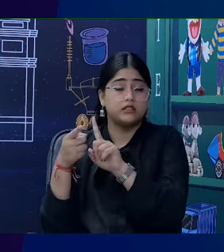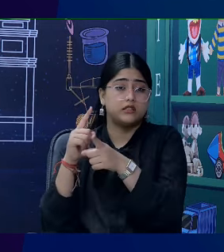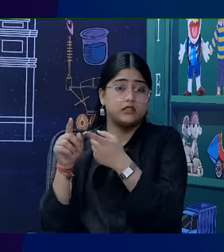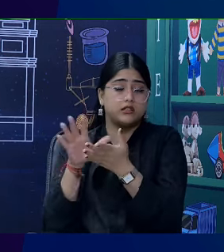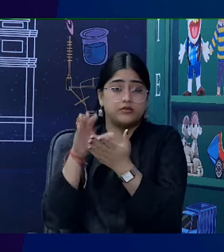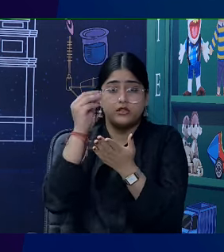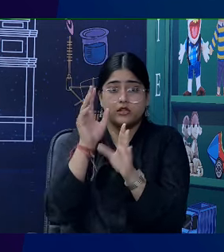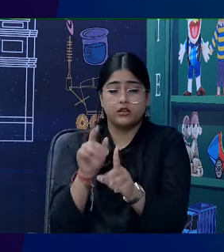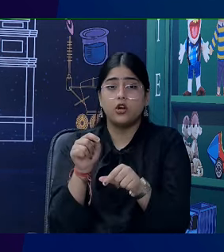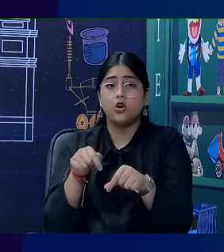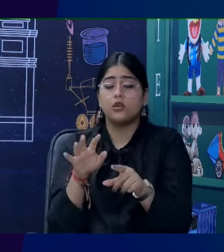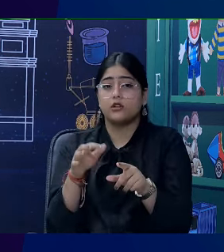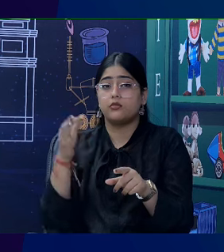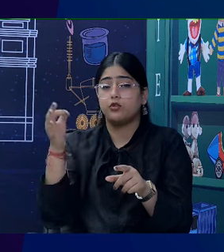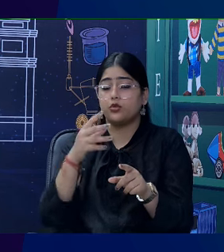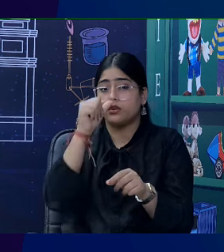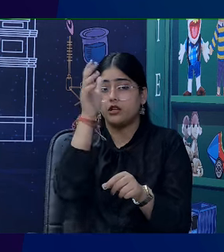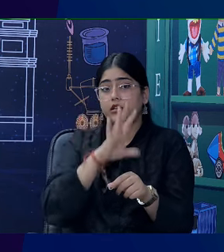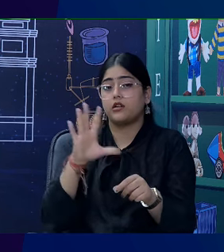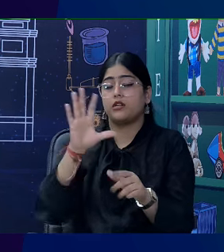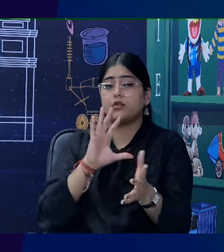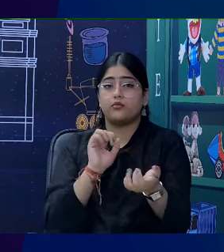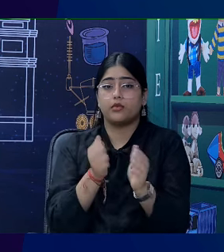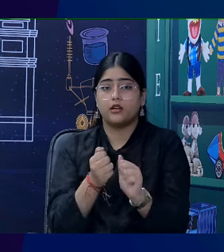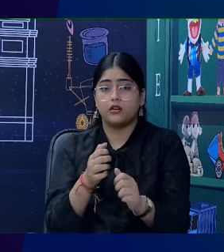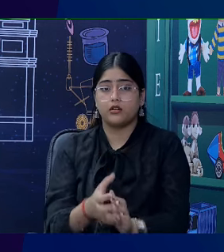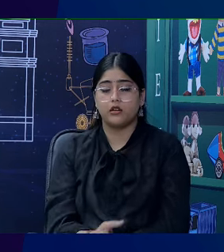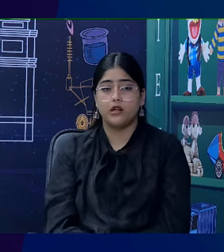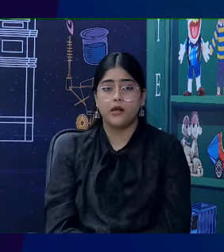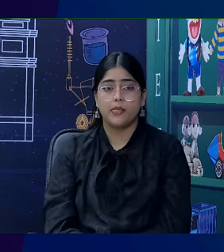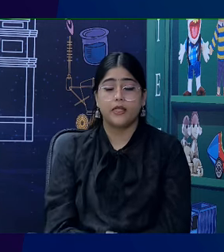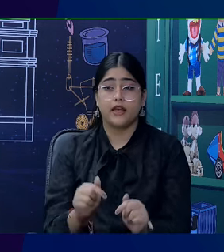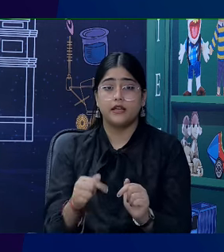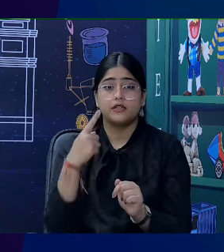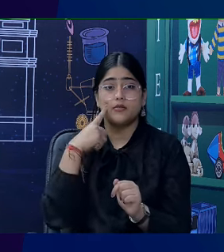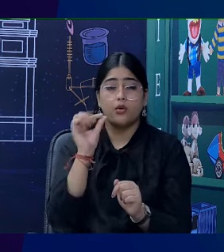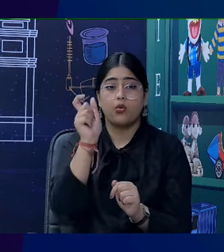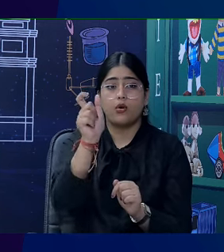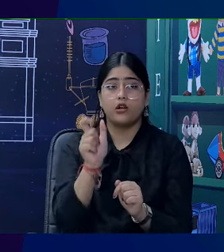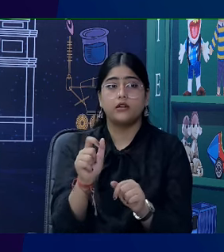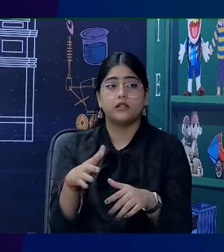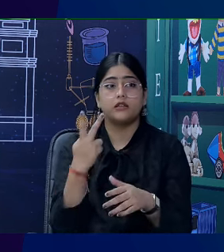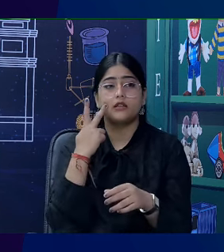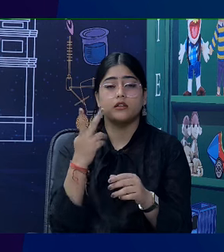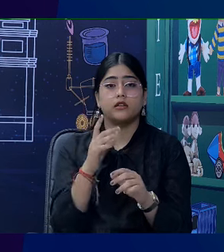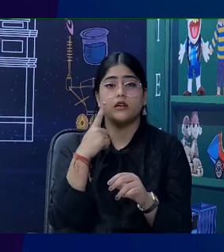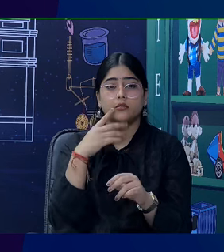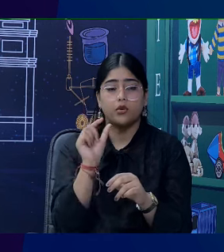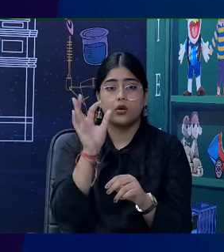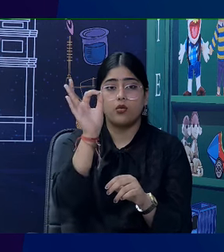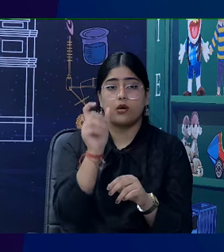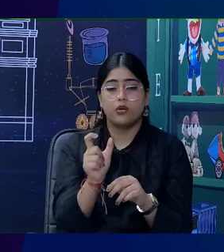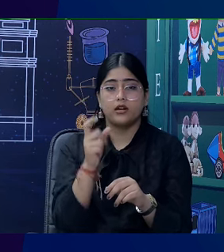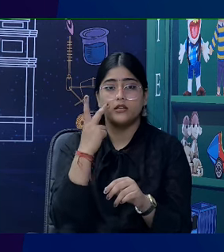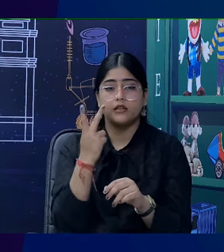स्वर्णिम भविष्य का निर्माण कर सकते हैं तो चलिए अब जान लेते हैं कि आज के सत्र में मुख्य शब्द कौन से हैं और यह मुख्य शब्दों की जो